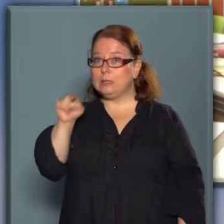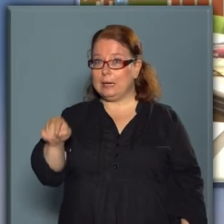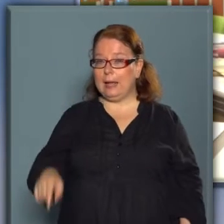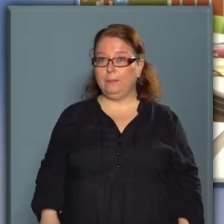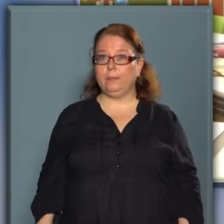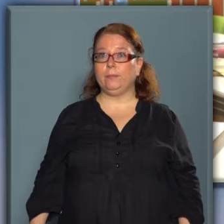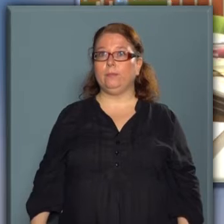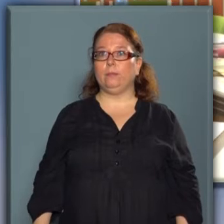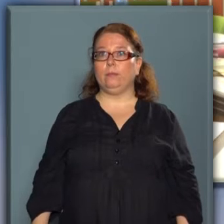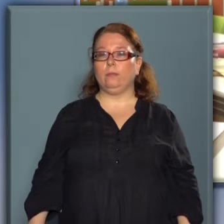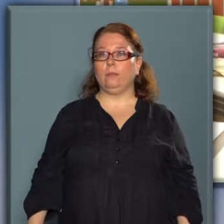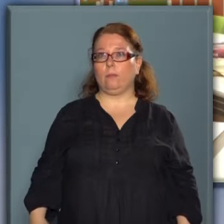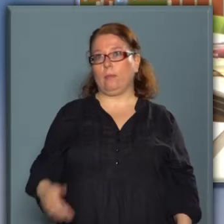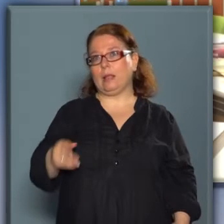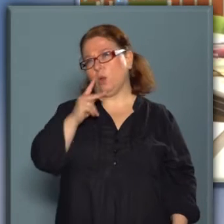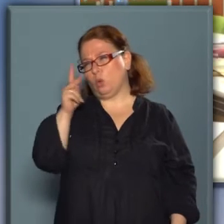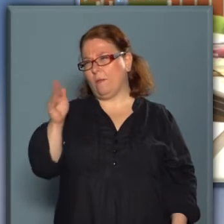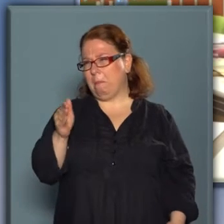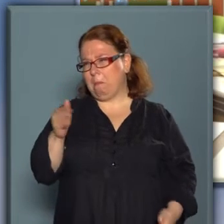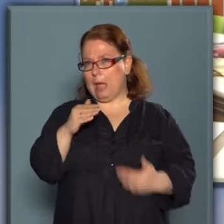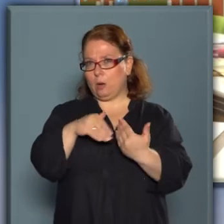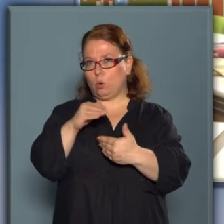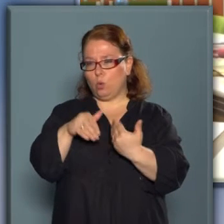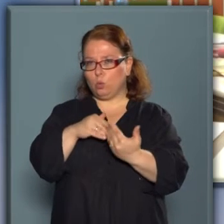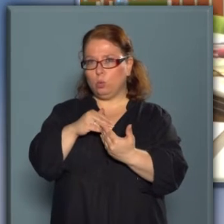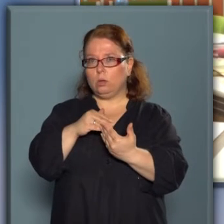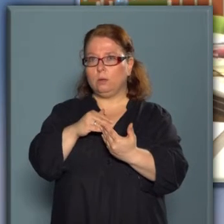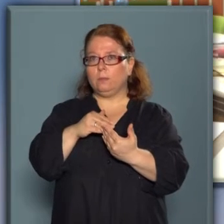ősszel, a november körül,